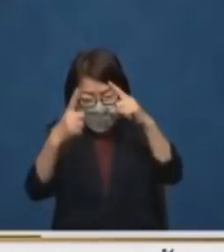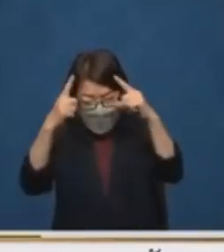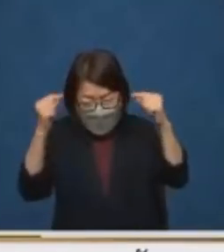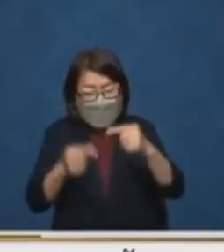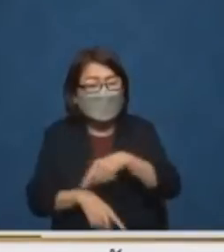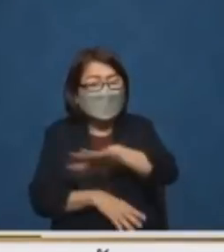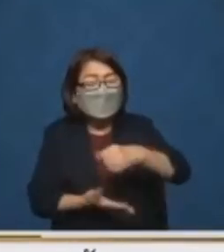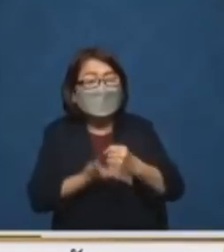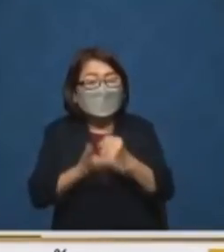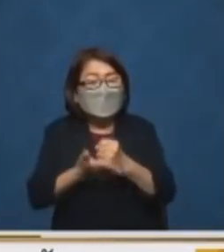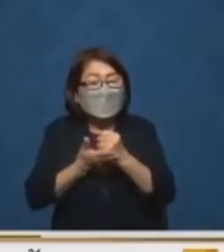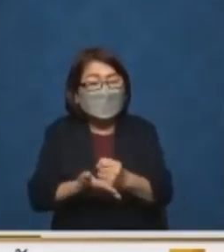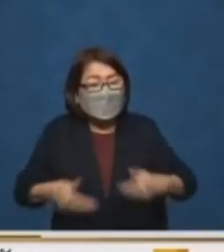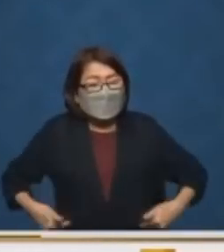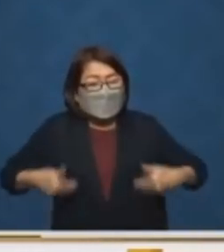วยเหลอชีวิตพี่น้ประชาชน